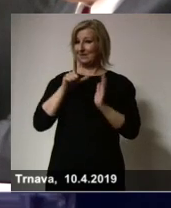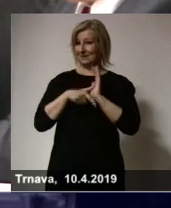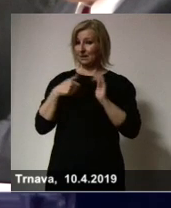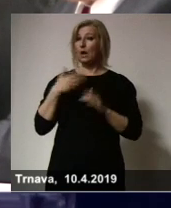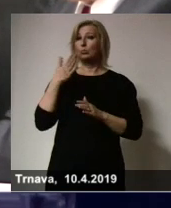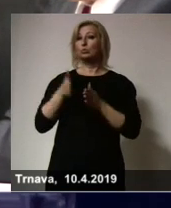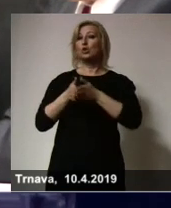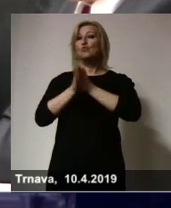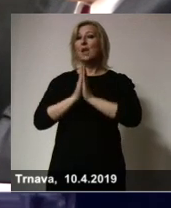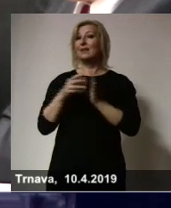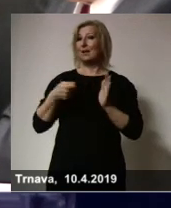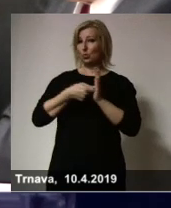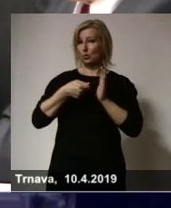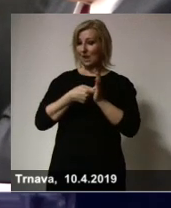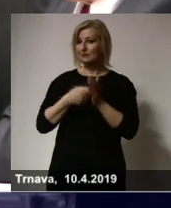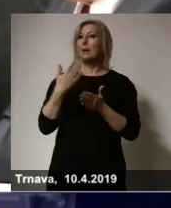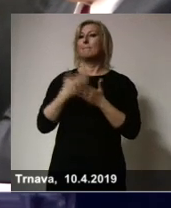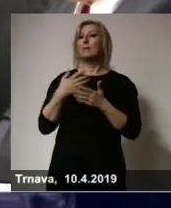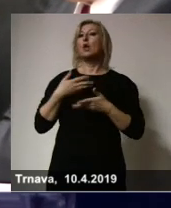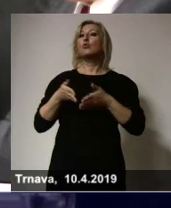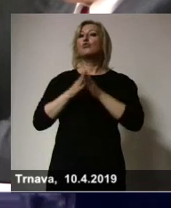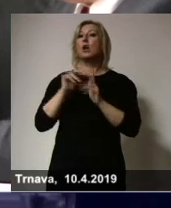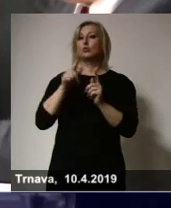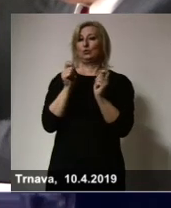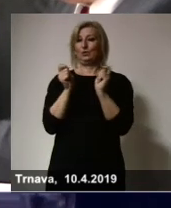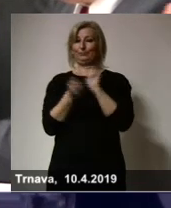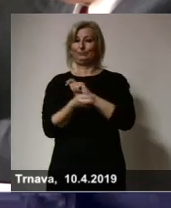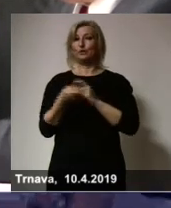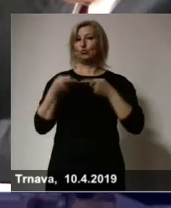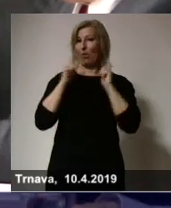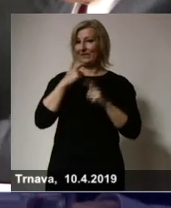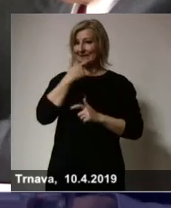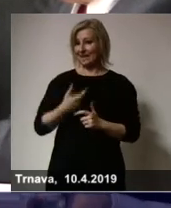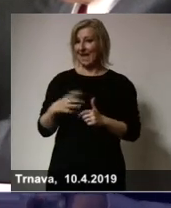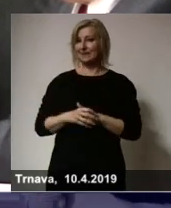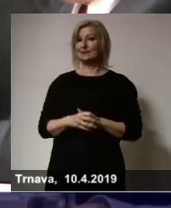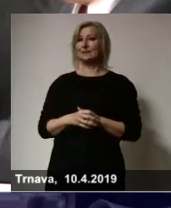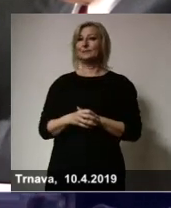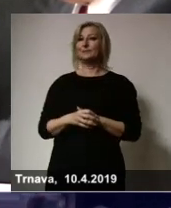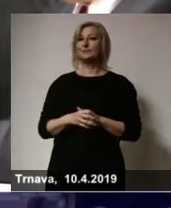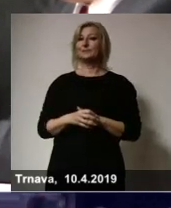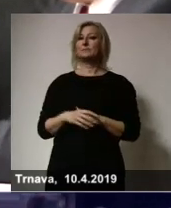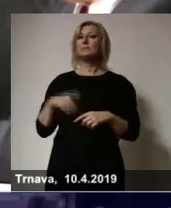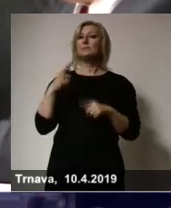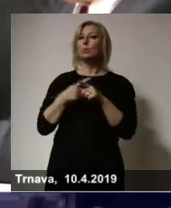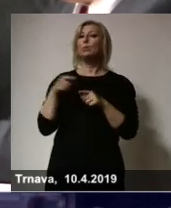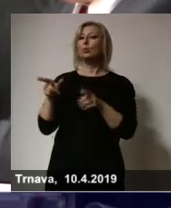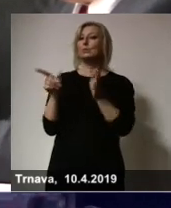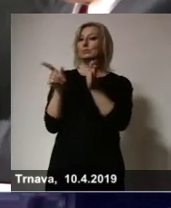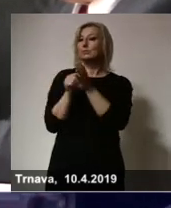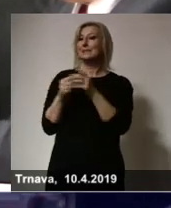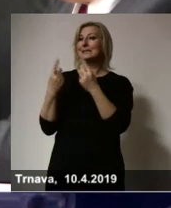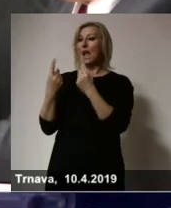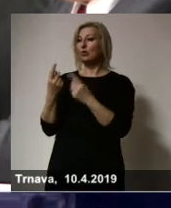sa žiadosť podáva v jazyku hlavného žiadateľa. Obsahuje aj teda stanoviska finančnej komisie aj